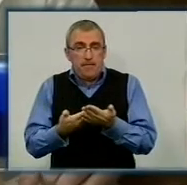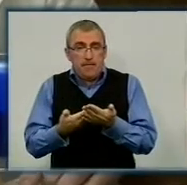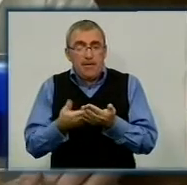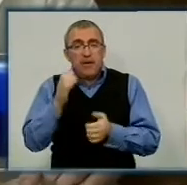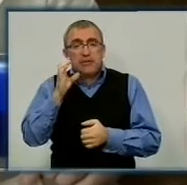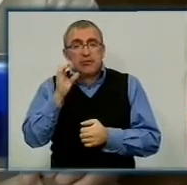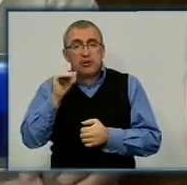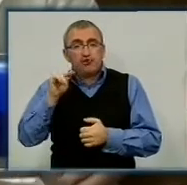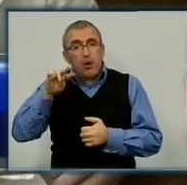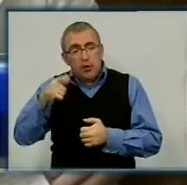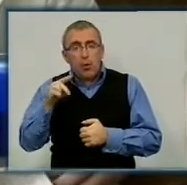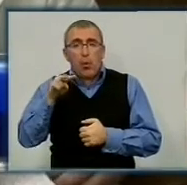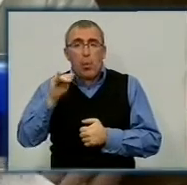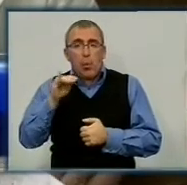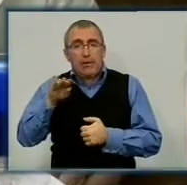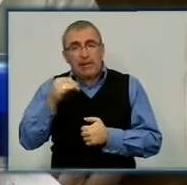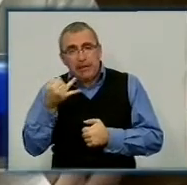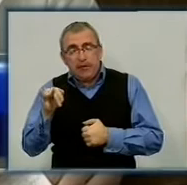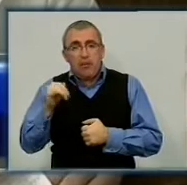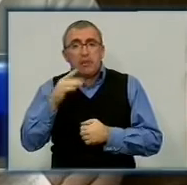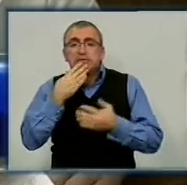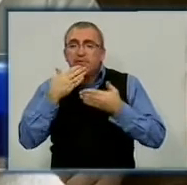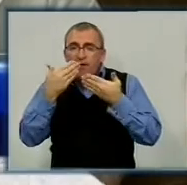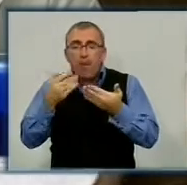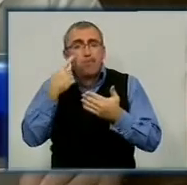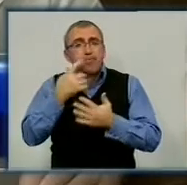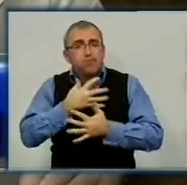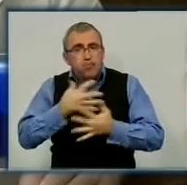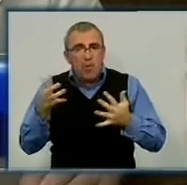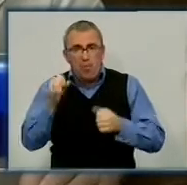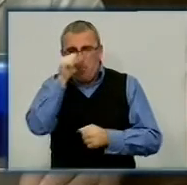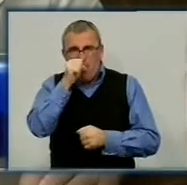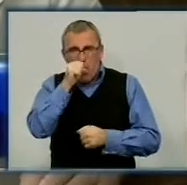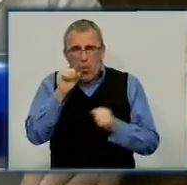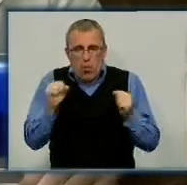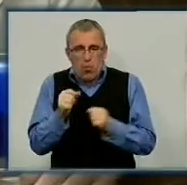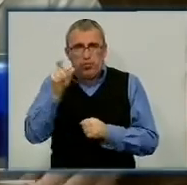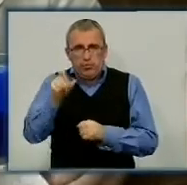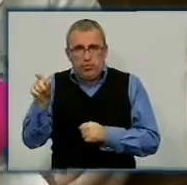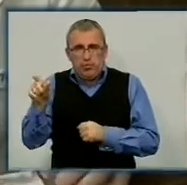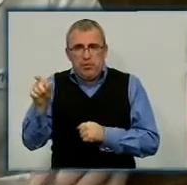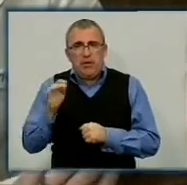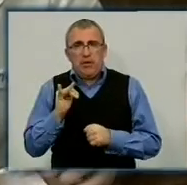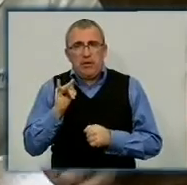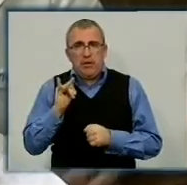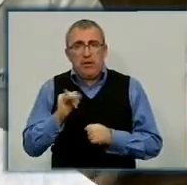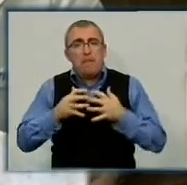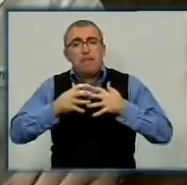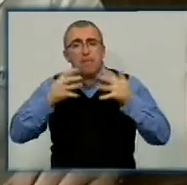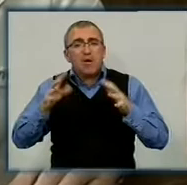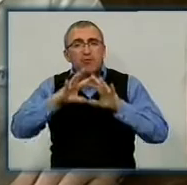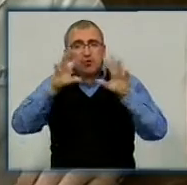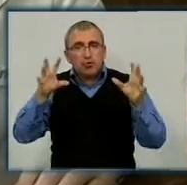січні лютому тоді звертається більше обморожених і більше всього